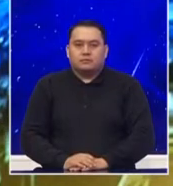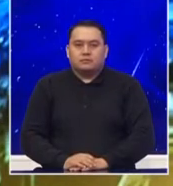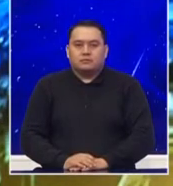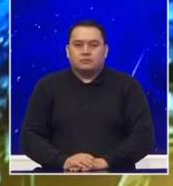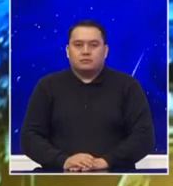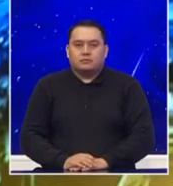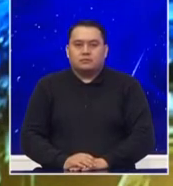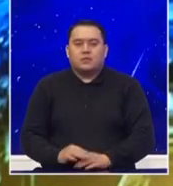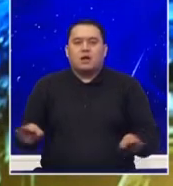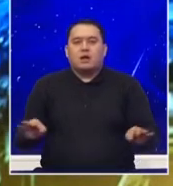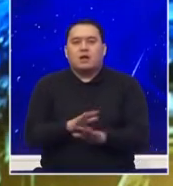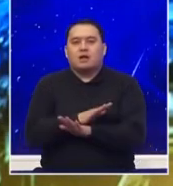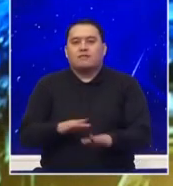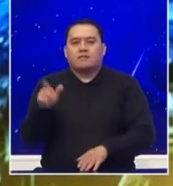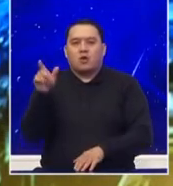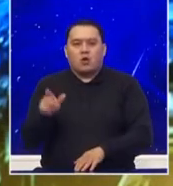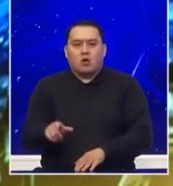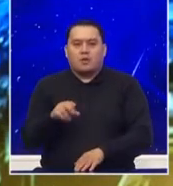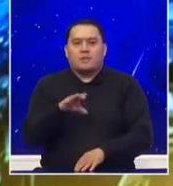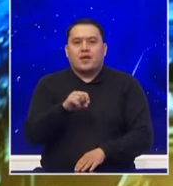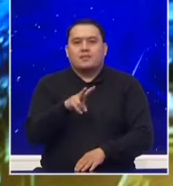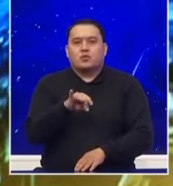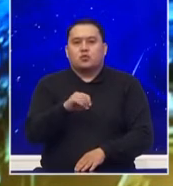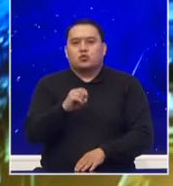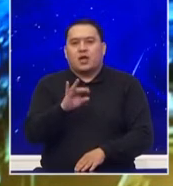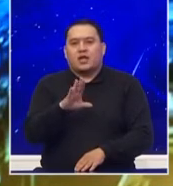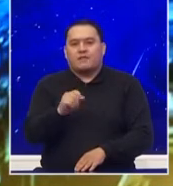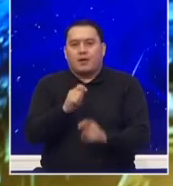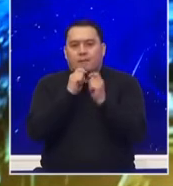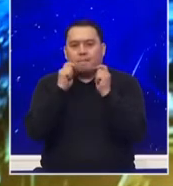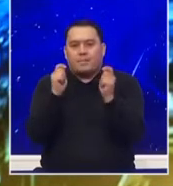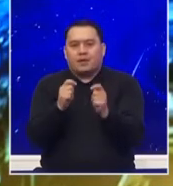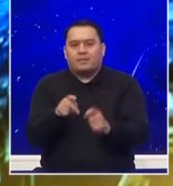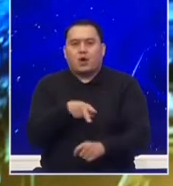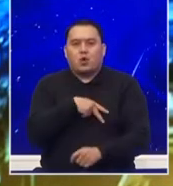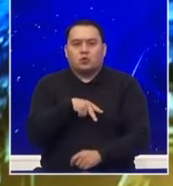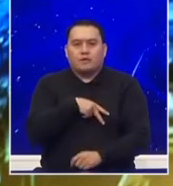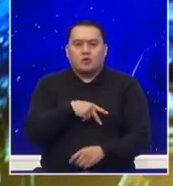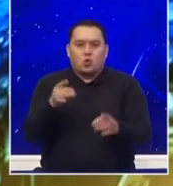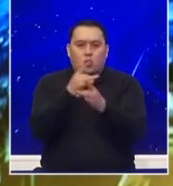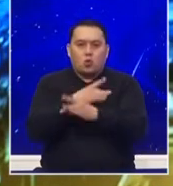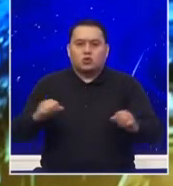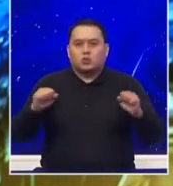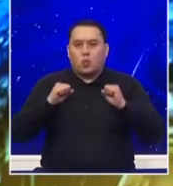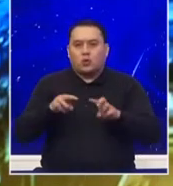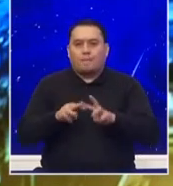Жетісулық дәстүрлі әнші Бейбіт Мұсаев ұлт руханиятына сіңірген еңбек үшін марапатталды. Қазақстан Республикасы мәдениет